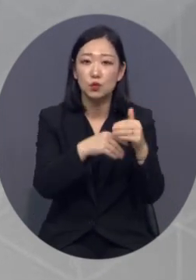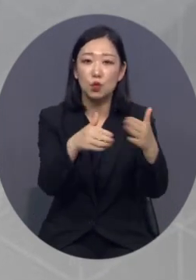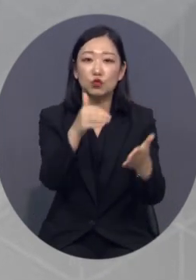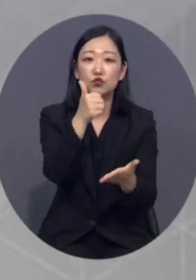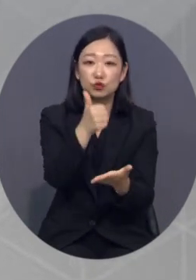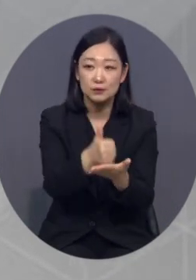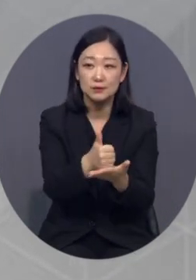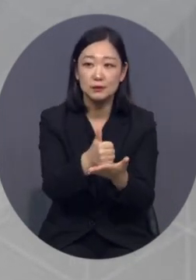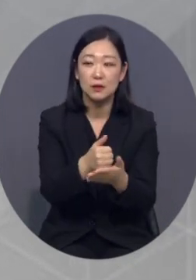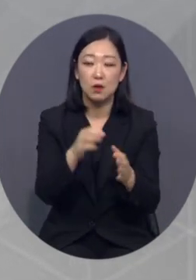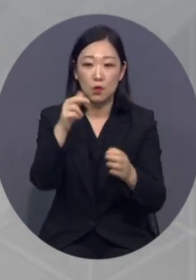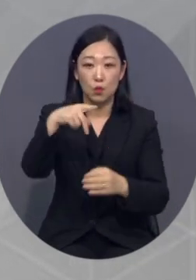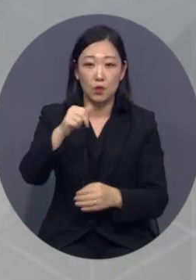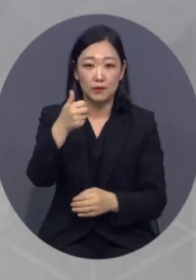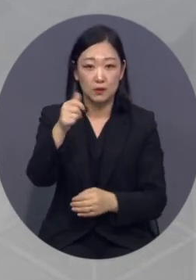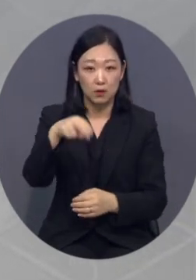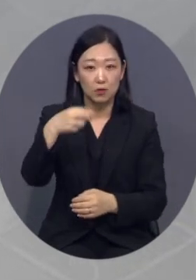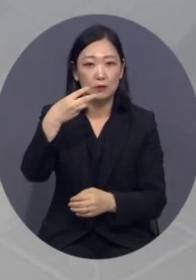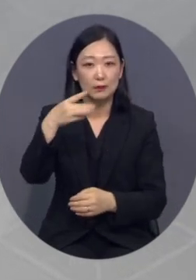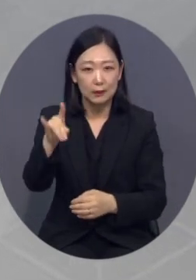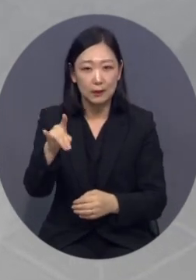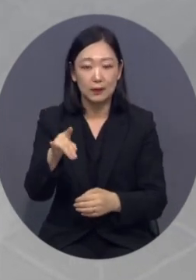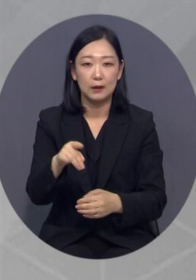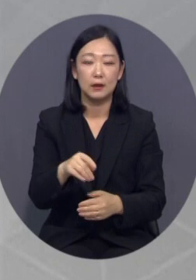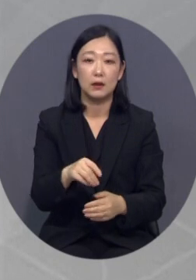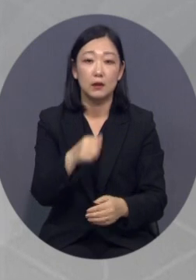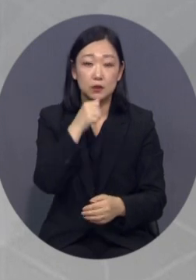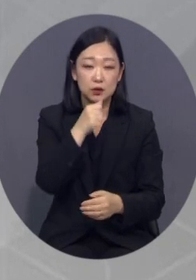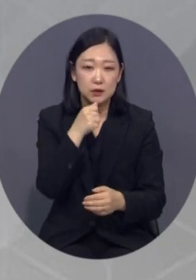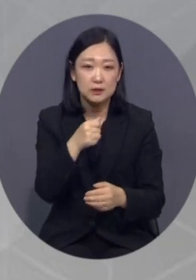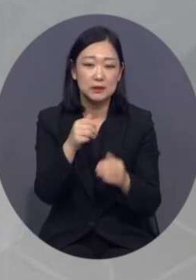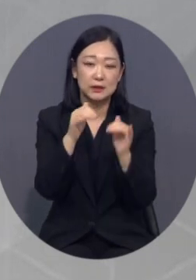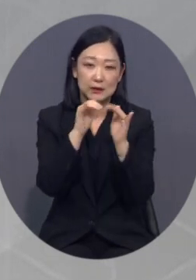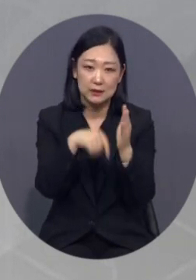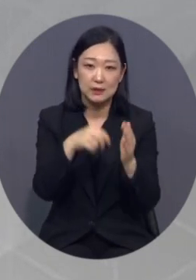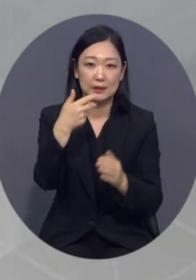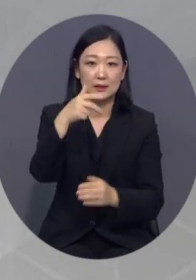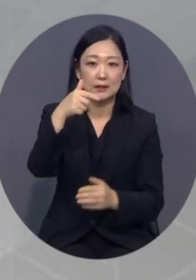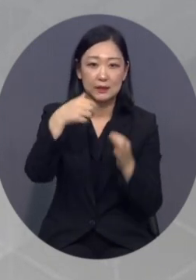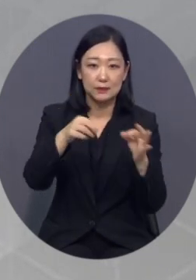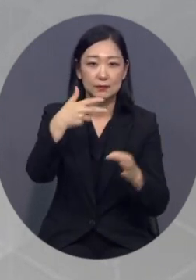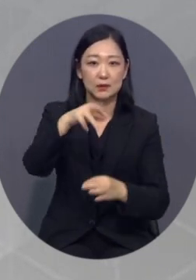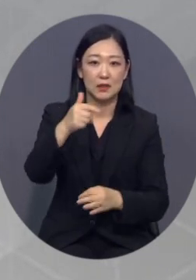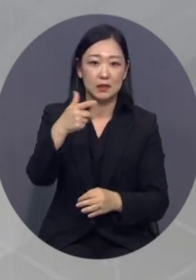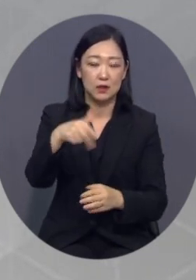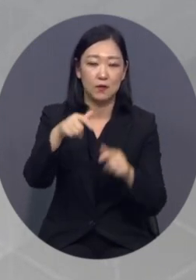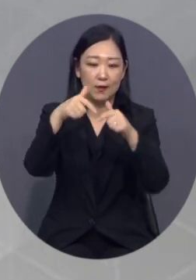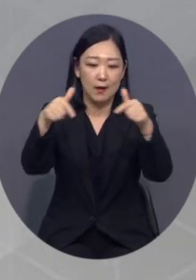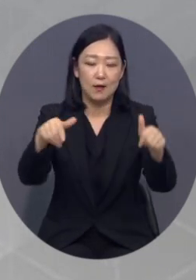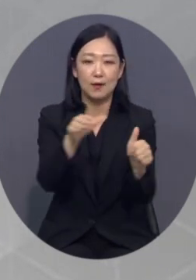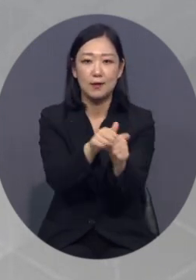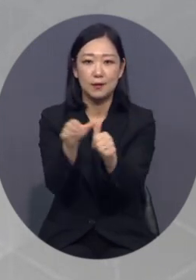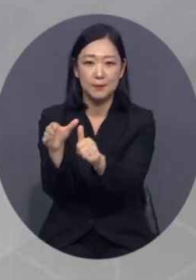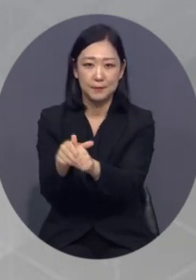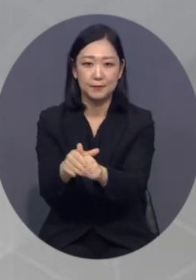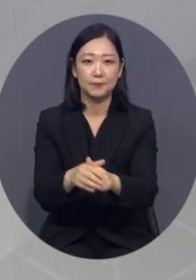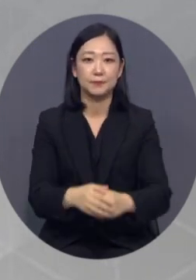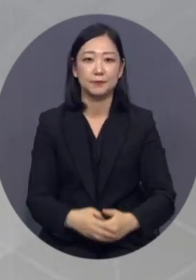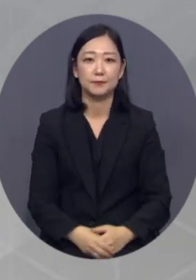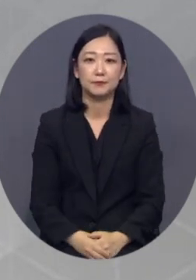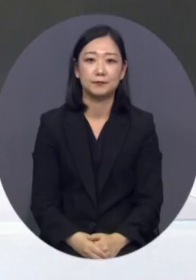겸 편집부장의 번역태기자를 취재부장에는 김찬년 기자를 각각 임명했습니다